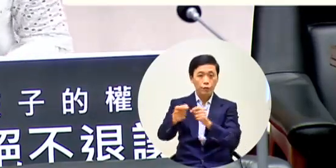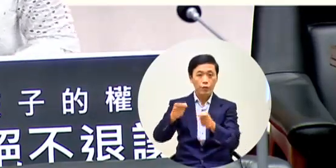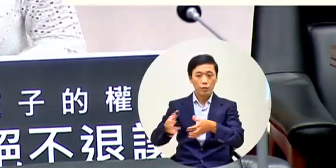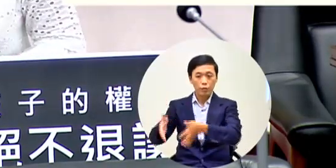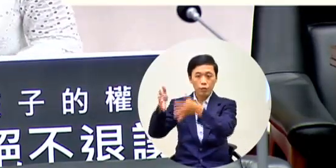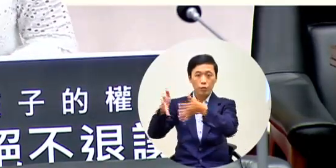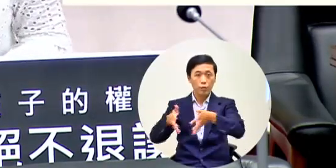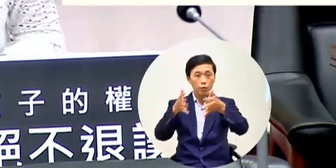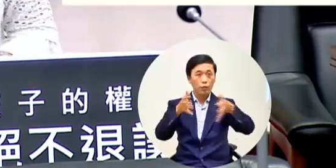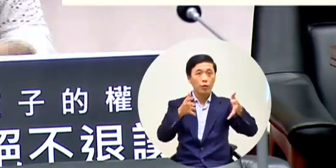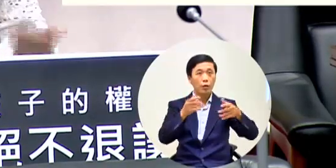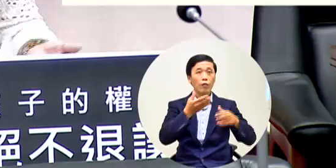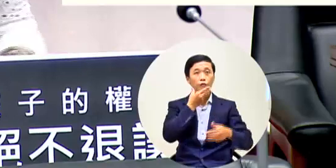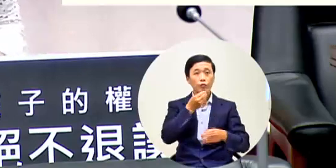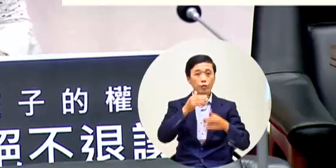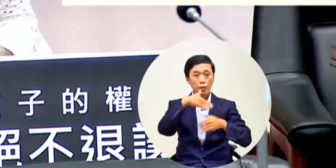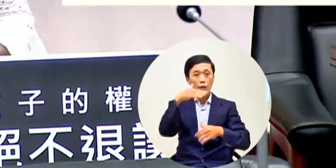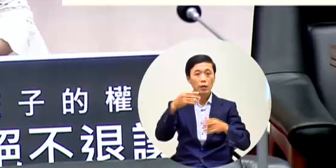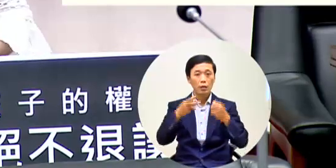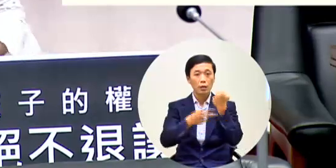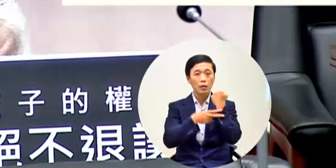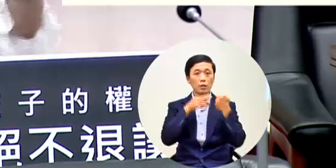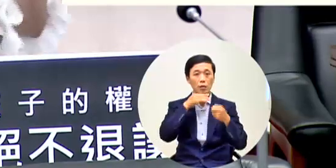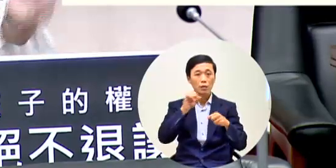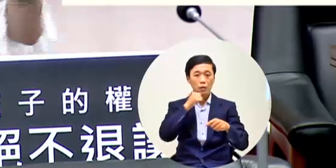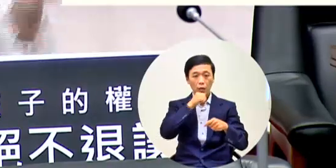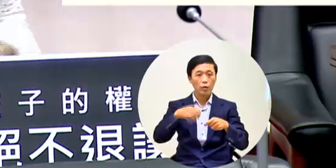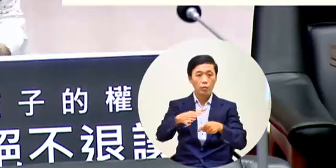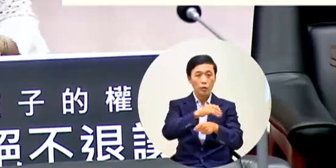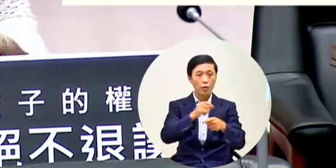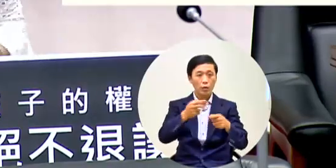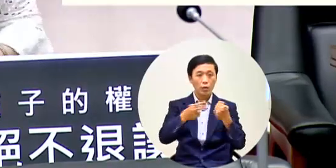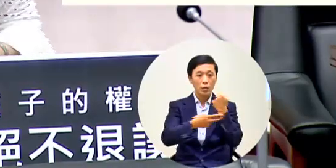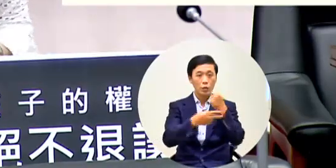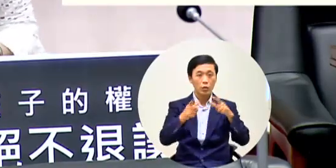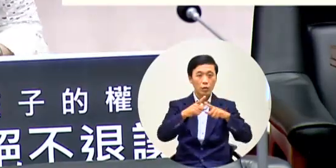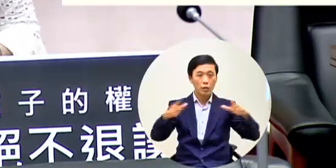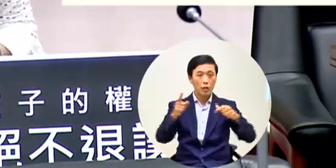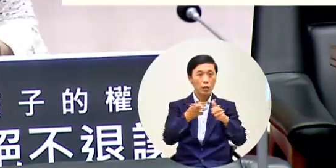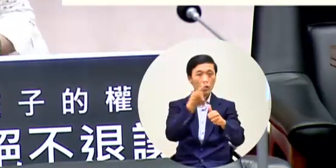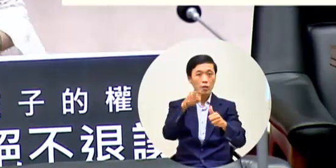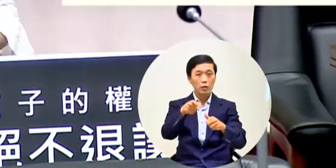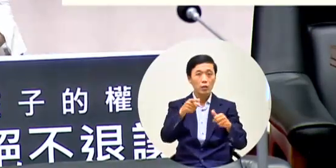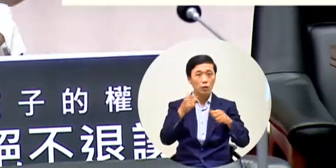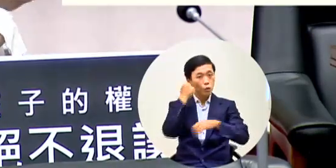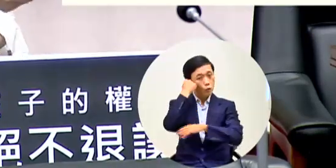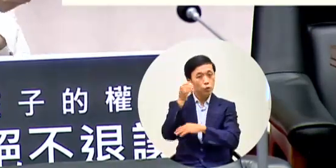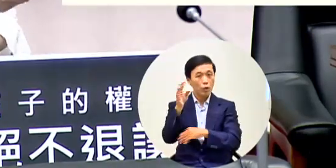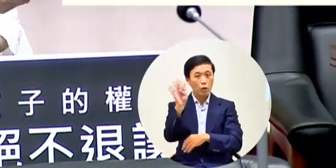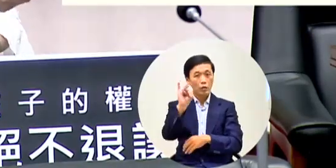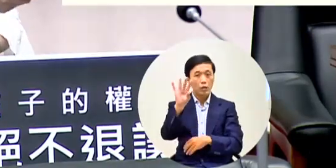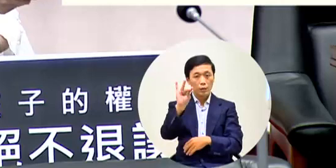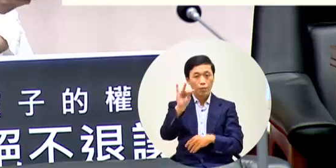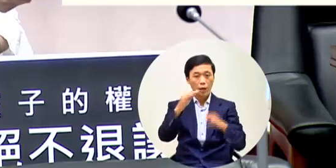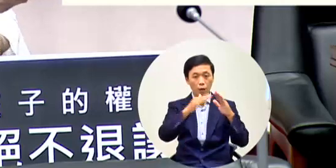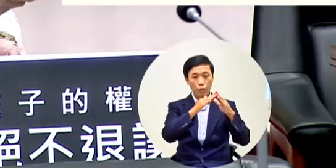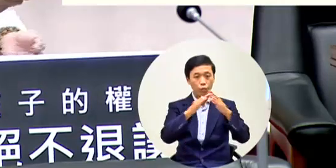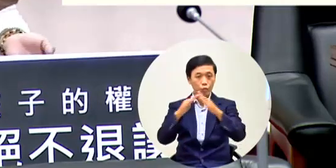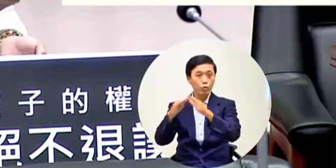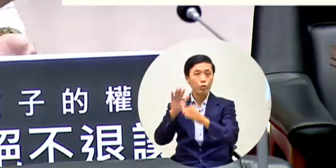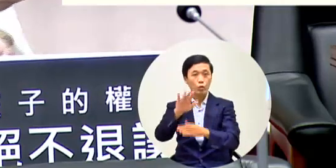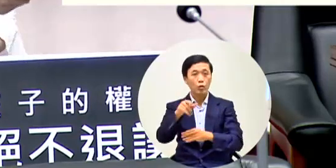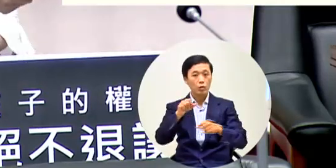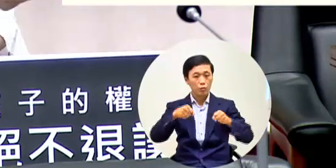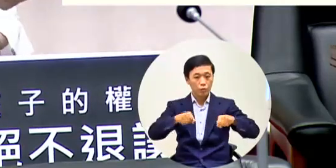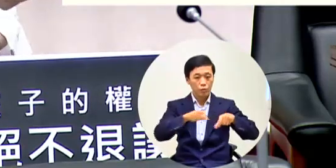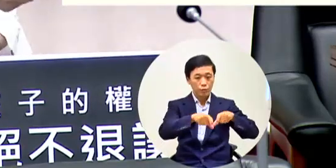想福山里是全国最大的，你们应该都知道，所以那边的一栋大楼都好几百户人家，所以他们的机车根本都苦无地方